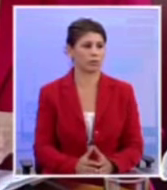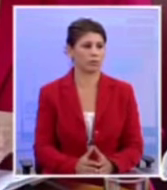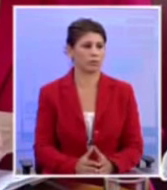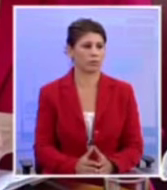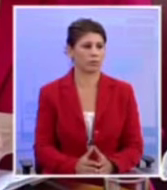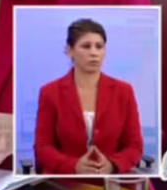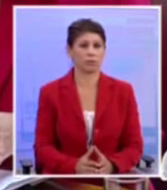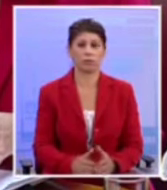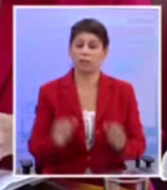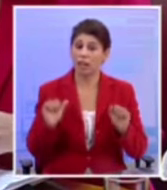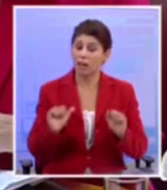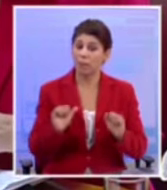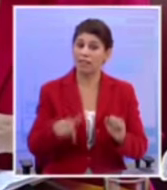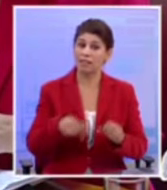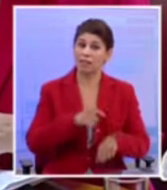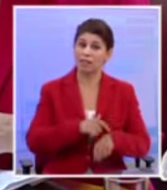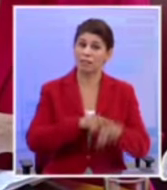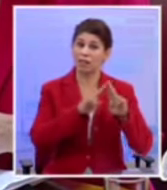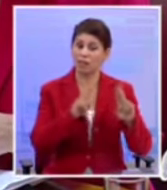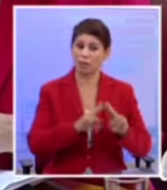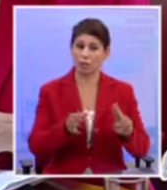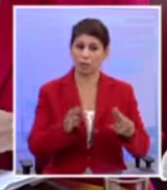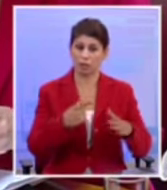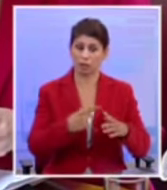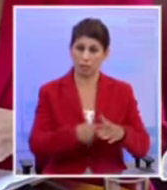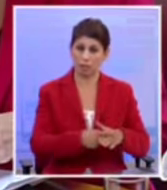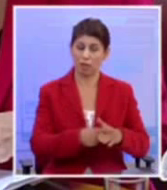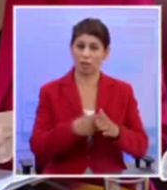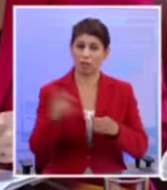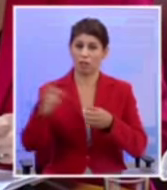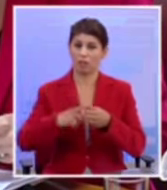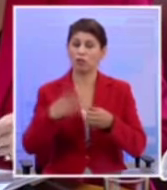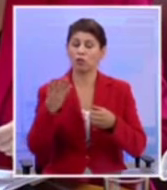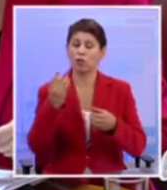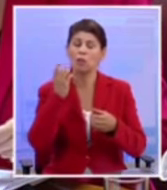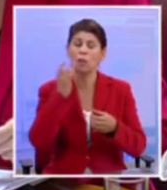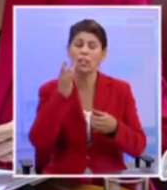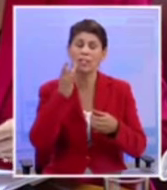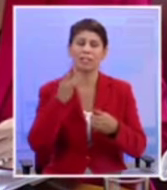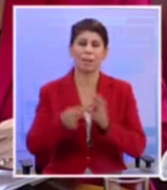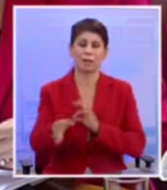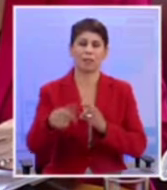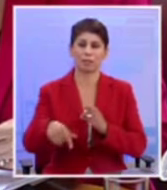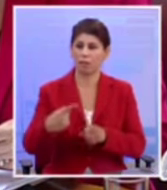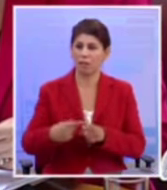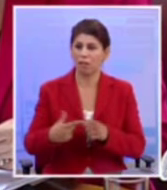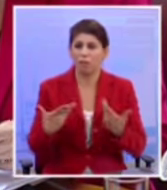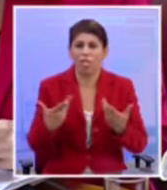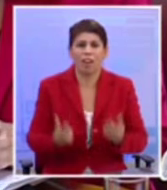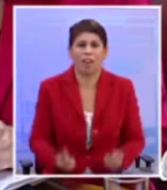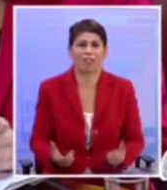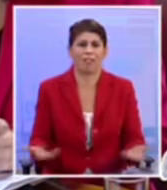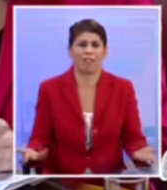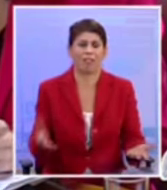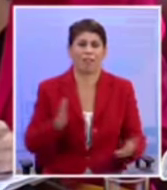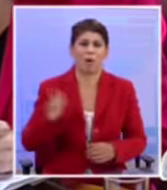για να πιέζει αυτή τη στιγμή και το Διεθνές Νομισματικό Ταμείο αλλά και η εταίροι μας για τόσο σκληρά μέτρα, μια χώρα η οποία πια δεν αντέχει,